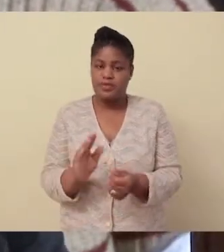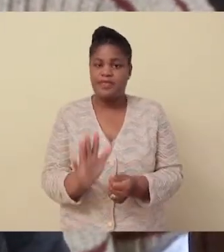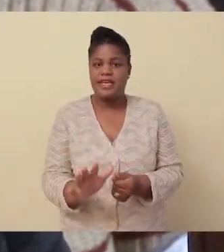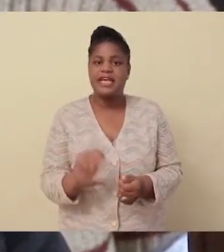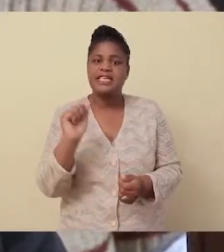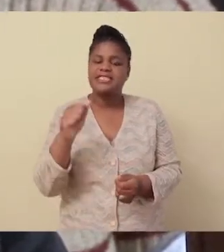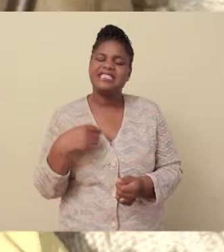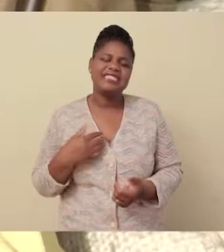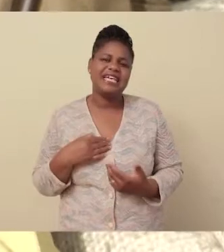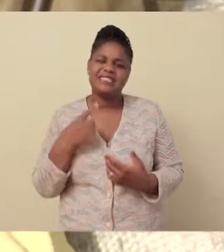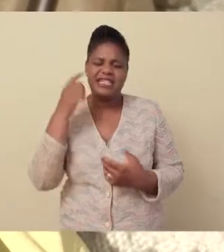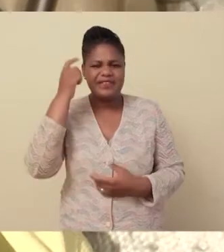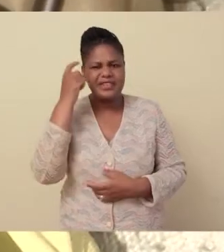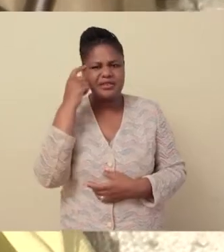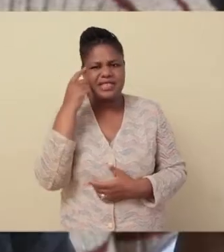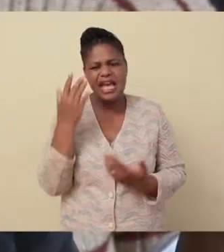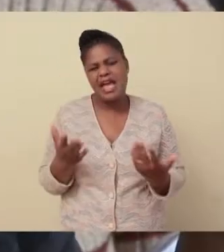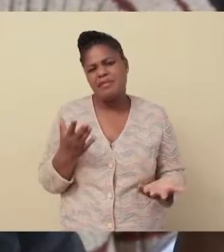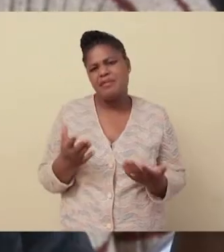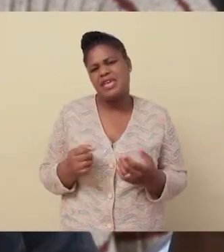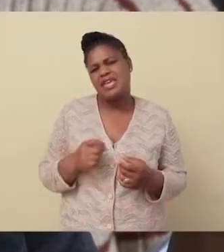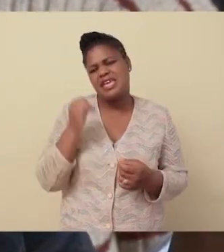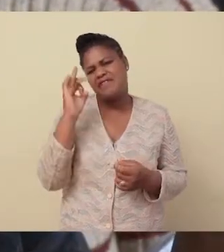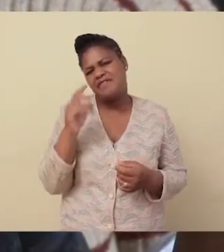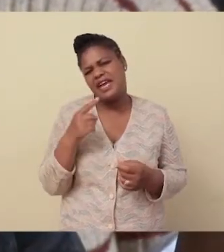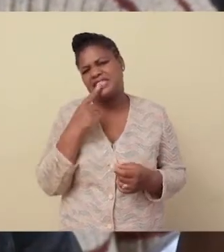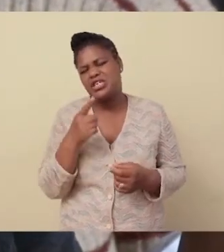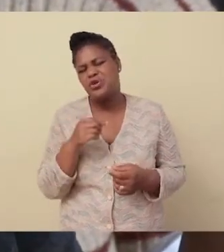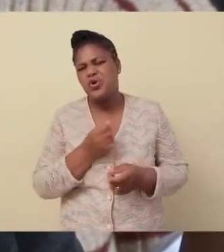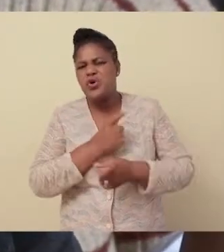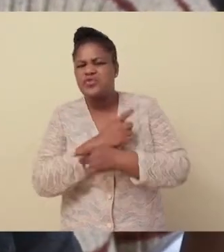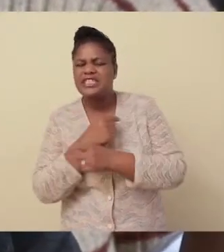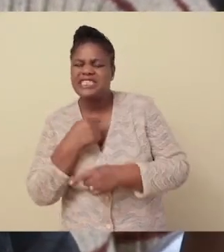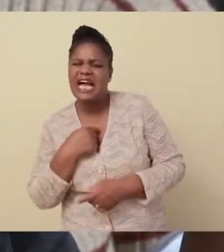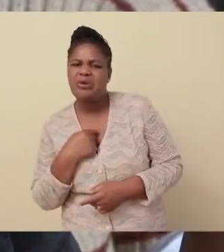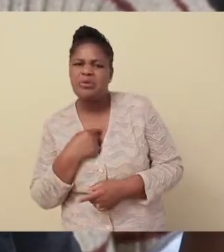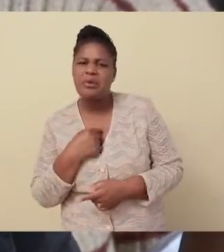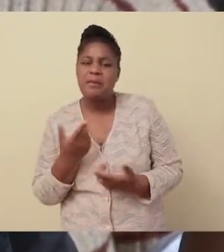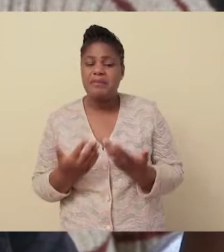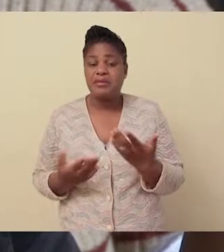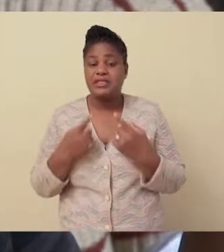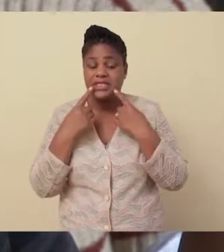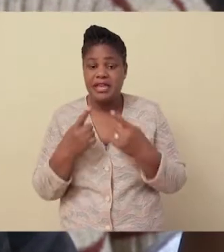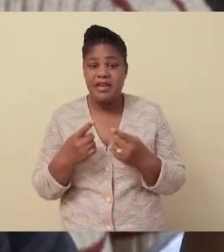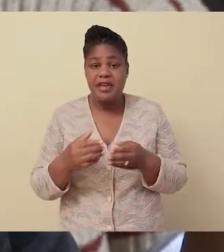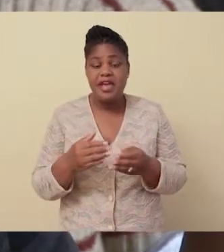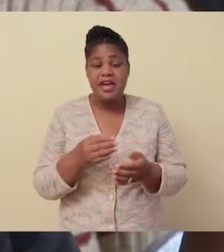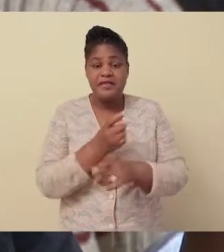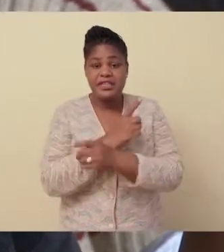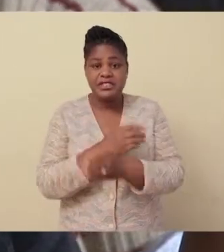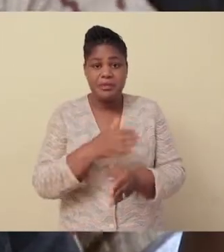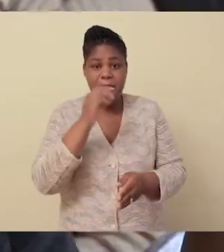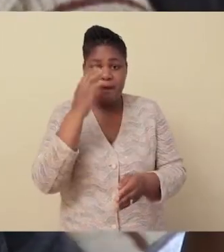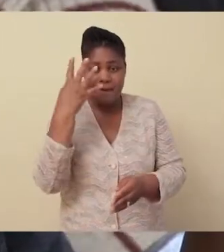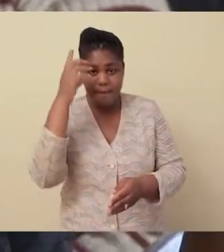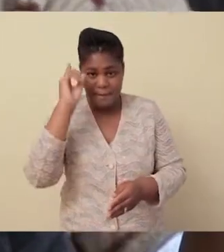Ndinenge ndapererwa ndotifungidzira kuti kana ndikaudza shamwari yangu. Nokuti ushamwari ngatiti hune pekugumira. Mukazonyanya kuti